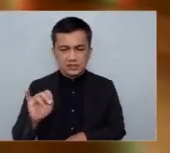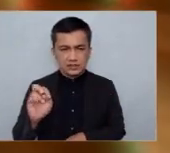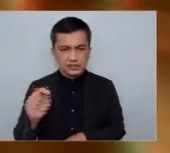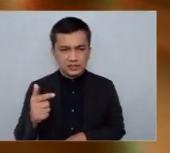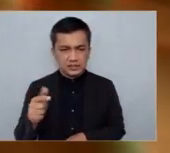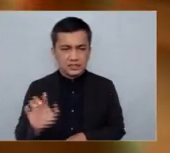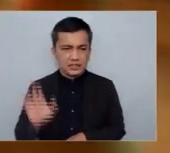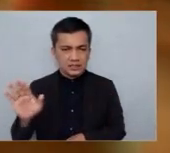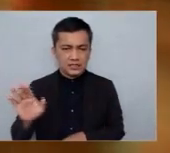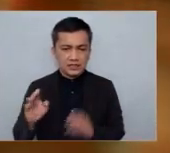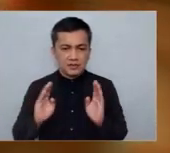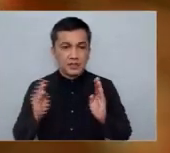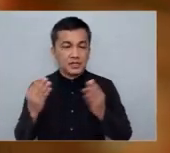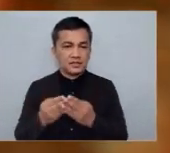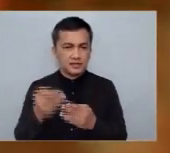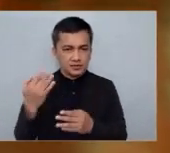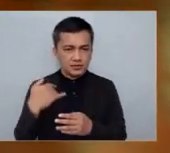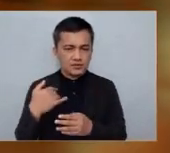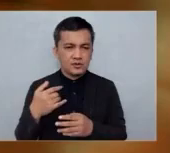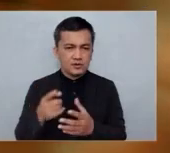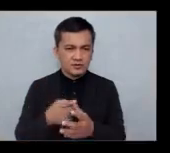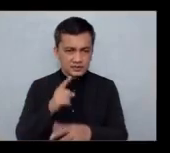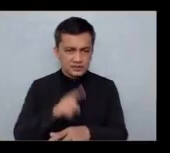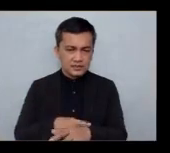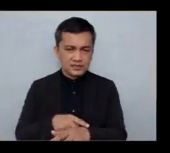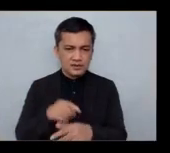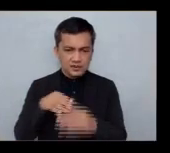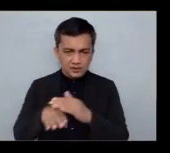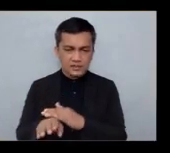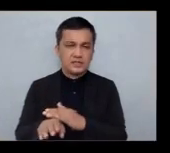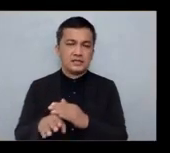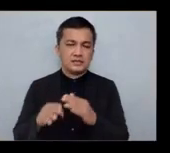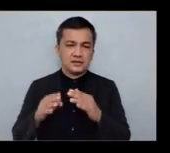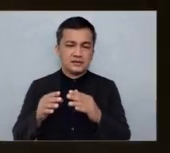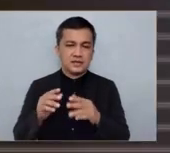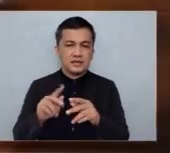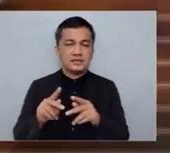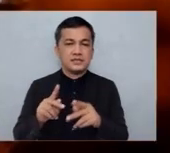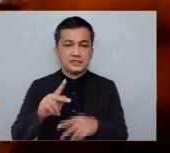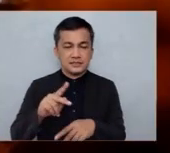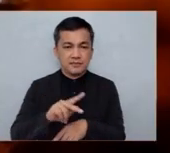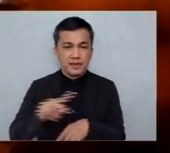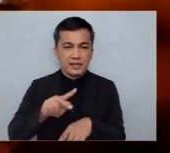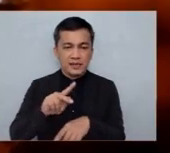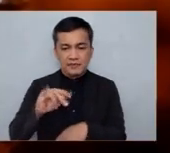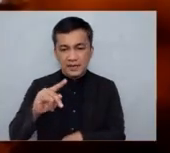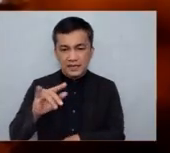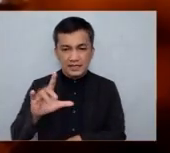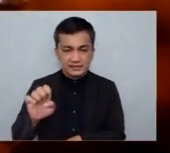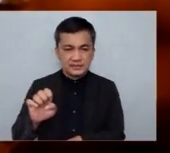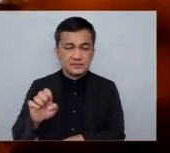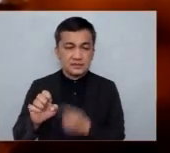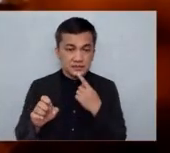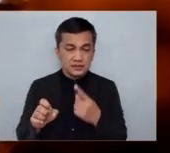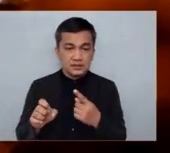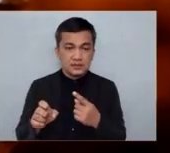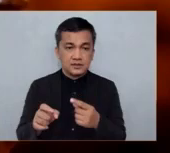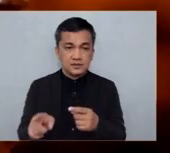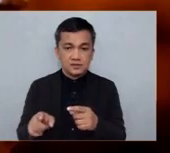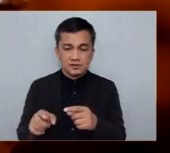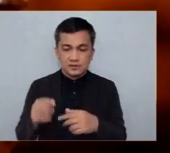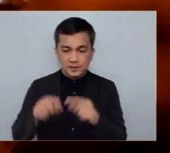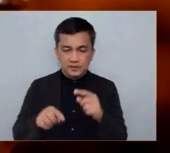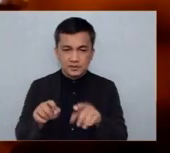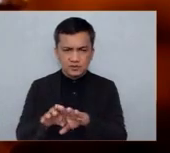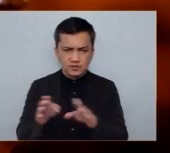mga kabarkada nung unang beses na tumira siya sa palasyo. Yung isang kaibigan ko, bubuksan niya yung pintuan.